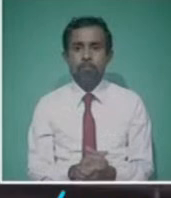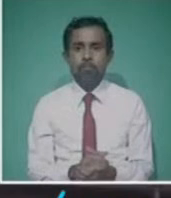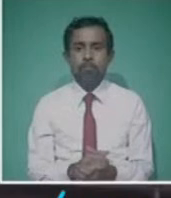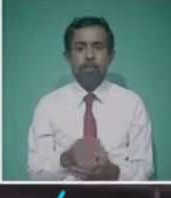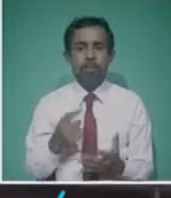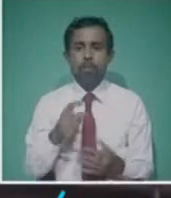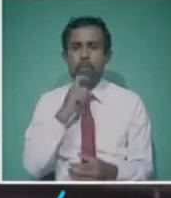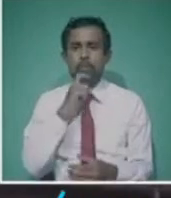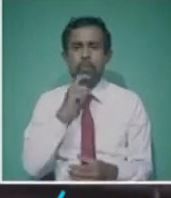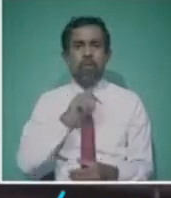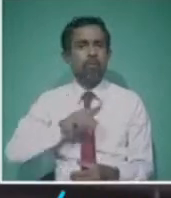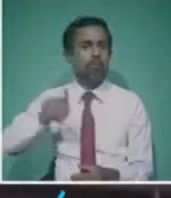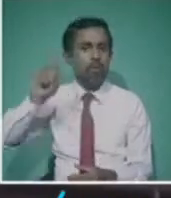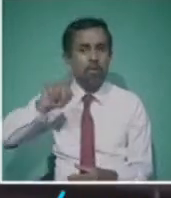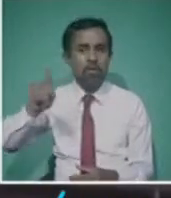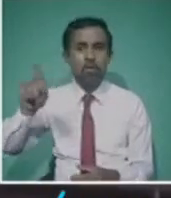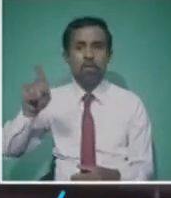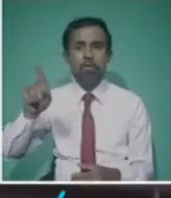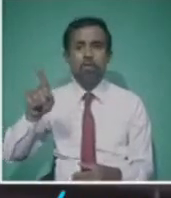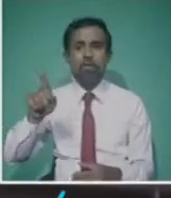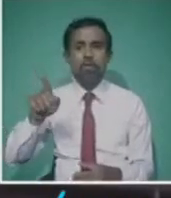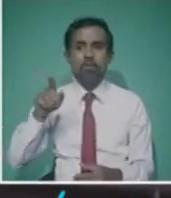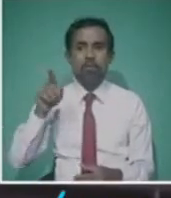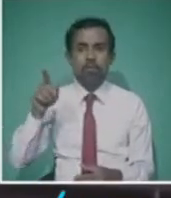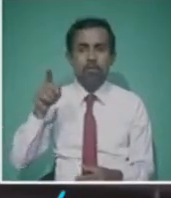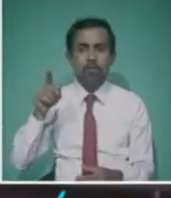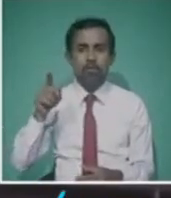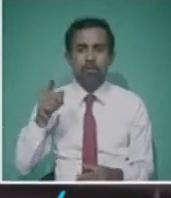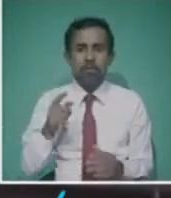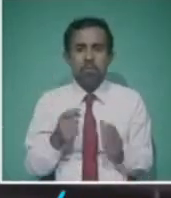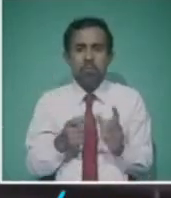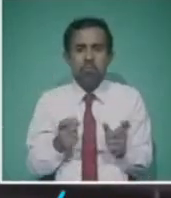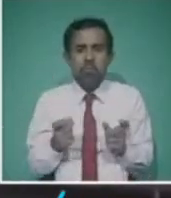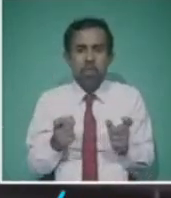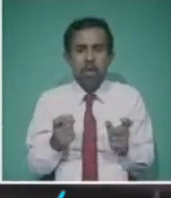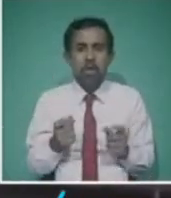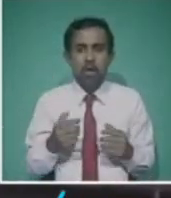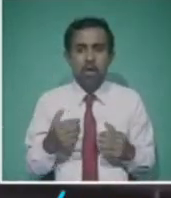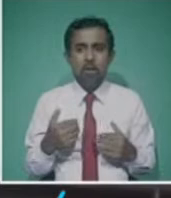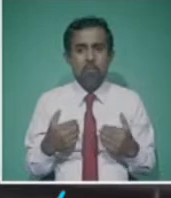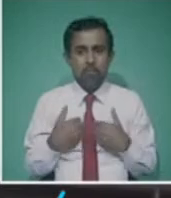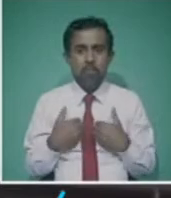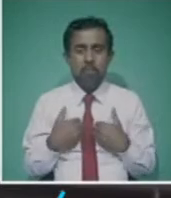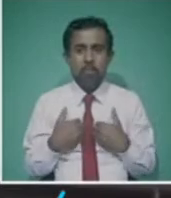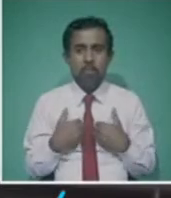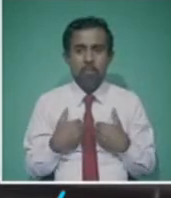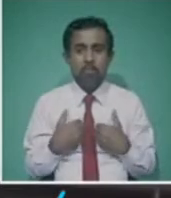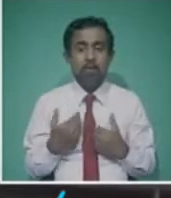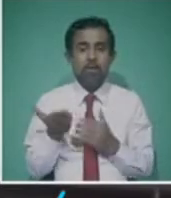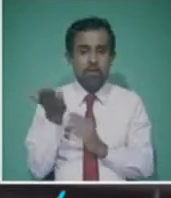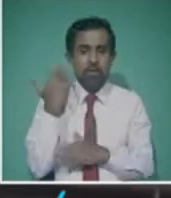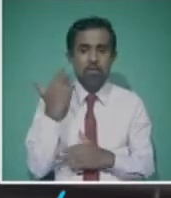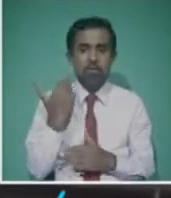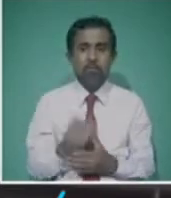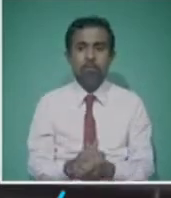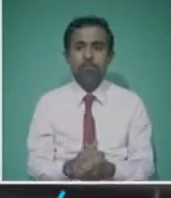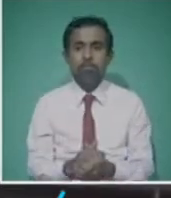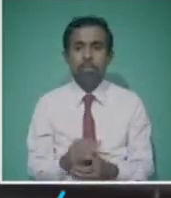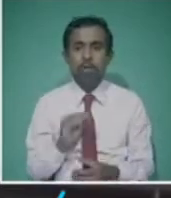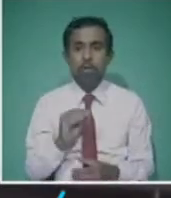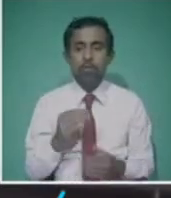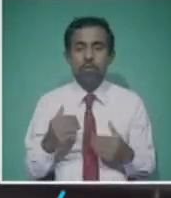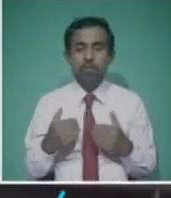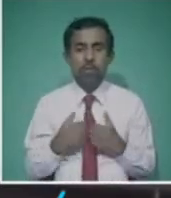දේවල් උසාවිට යන්න ඒවගෙන පොඩි බයක් හැකක් තිබිච්ච මිනිස්සෙක් හැටියට තමයි ජීවත් වුනේ නමුත්